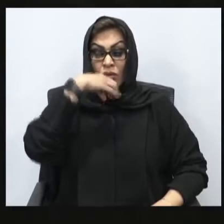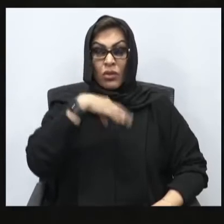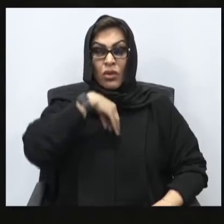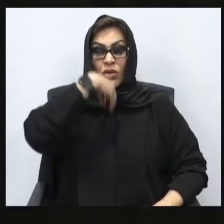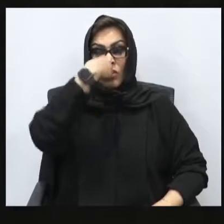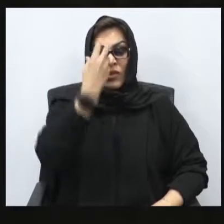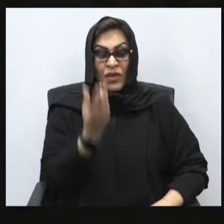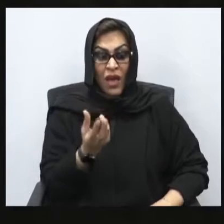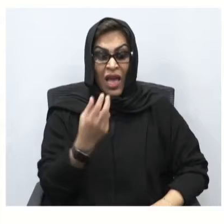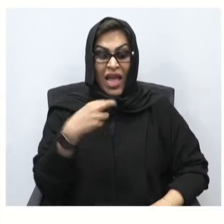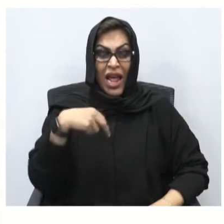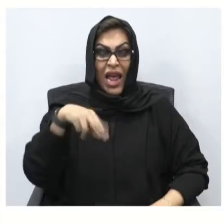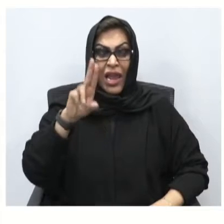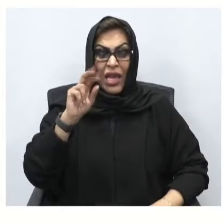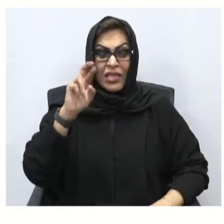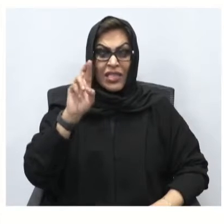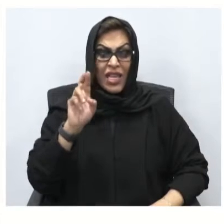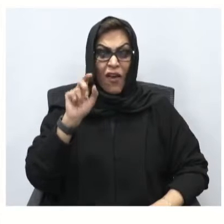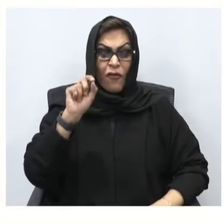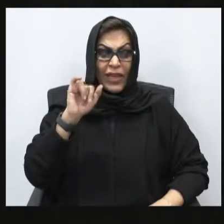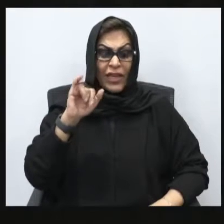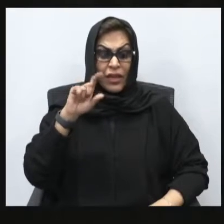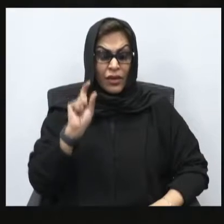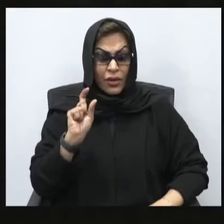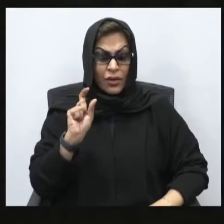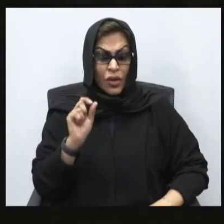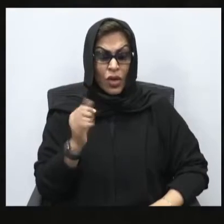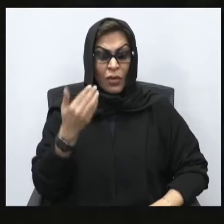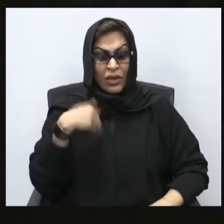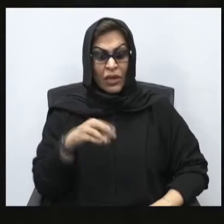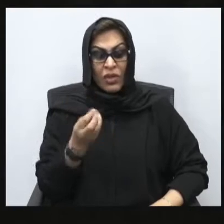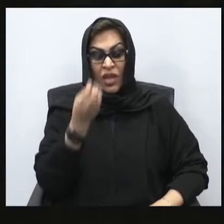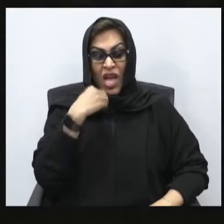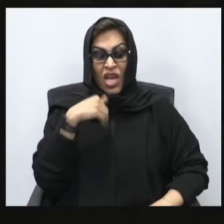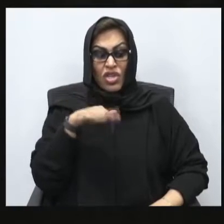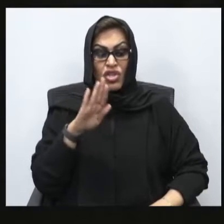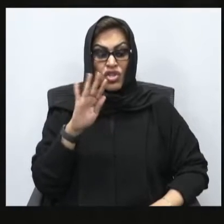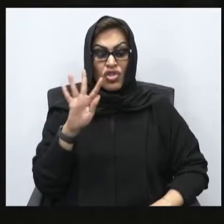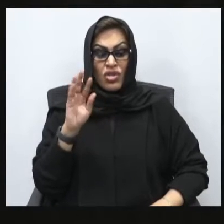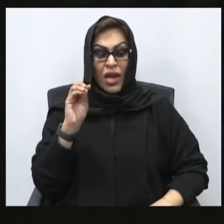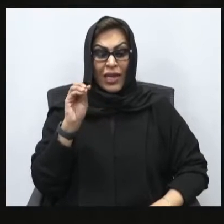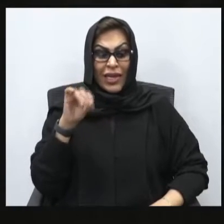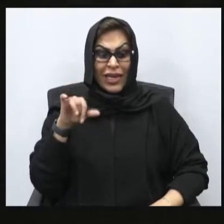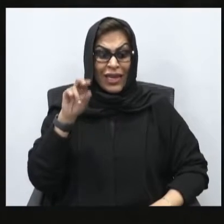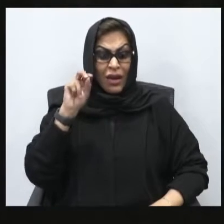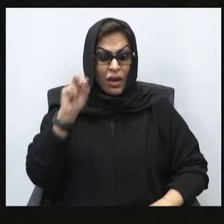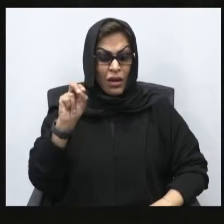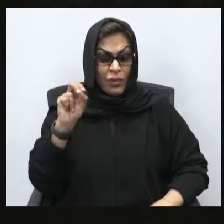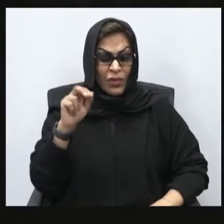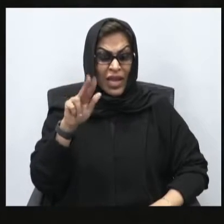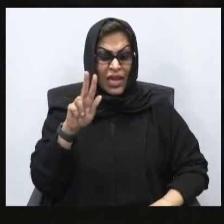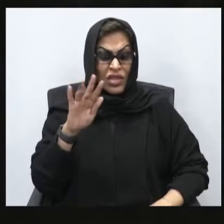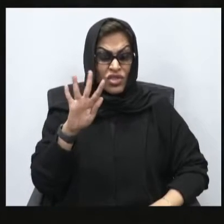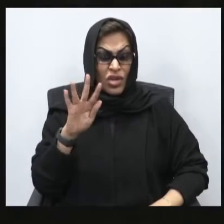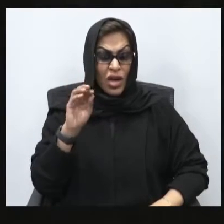الاكسجين من خلال عمليه الشهيق حييث يستخدم الاكسجين في سلسله من التفاعلات